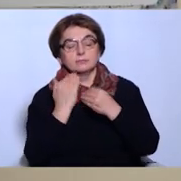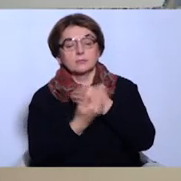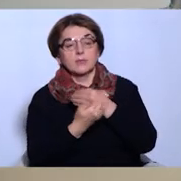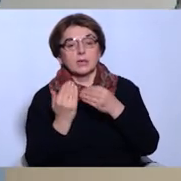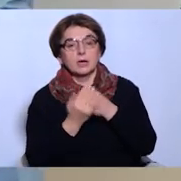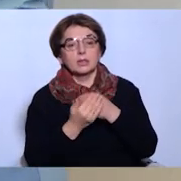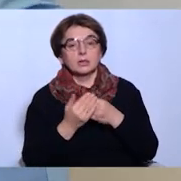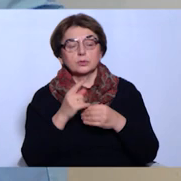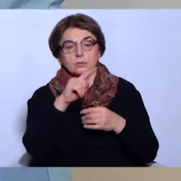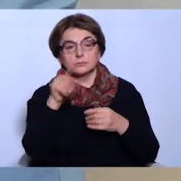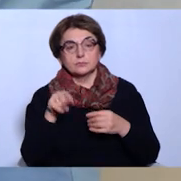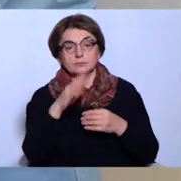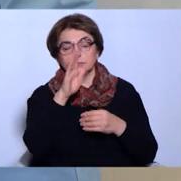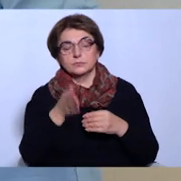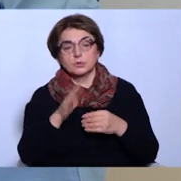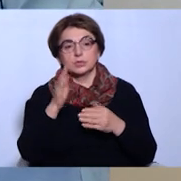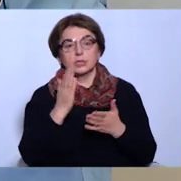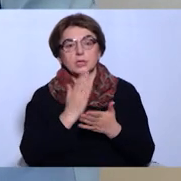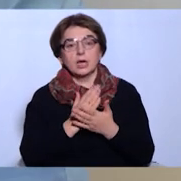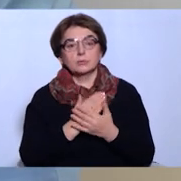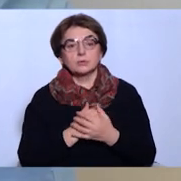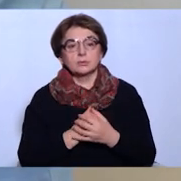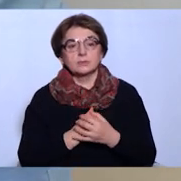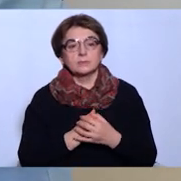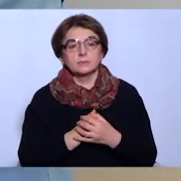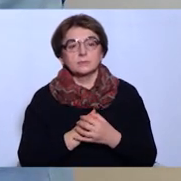შრეზე გააჩნია